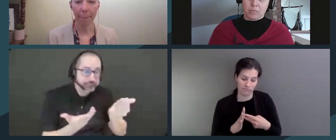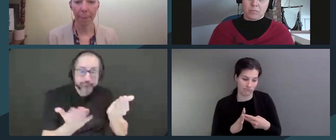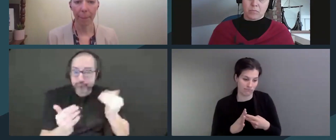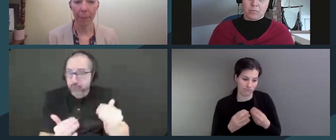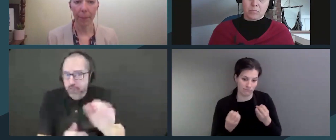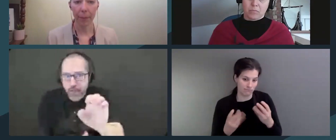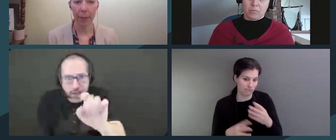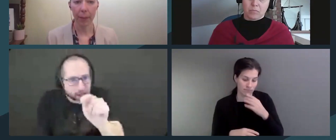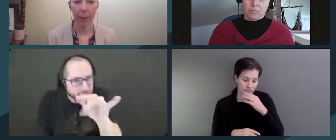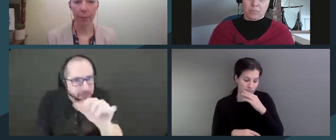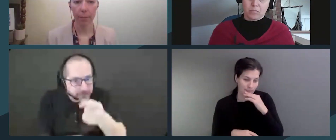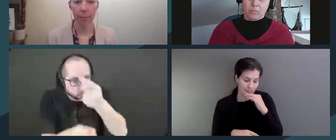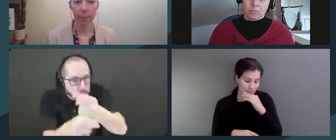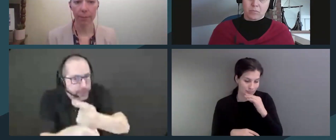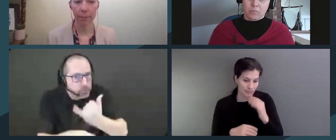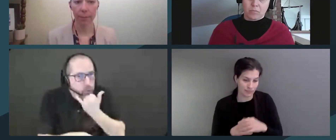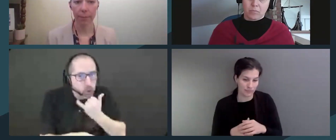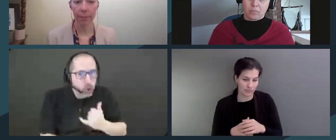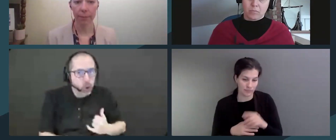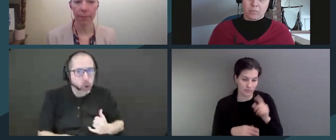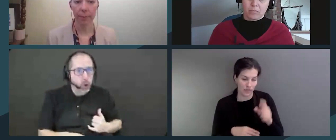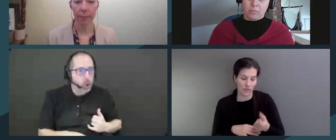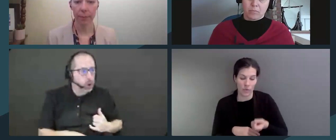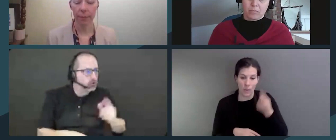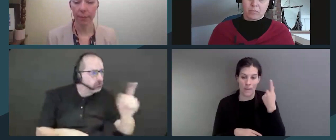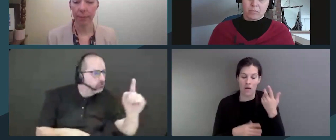précis. Alors,